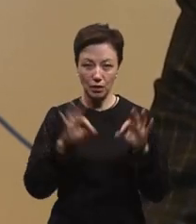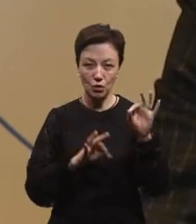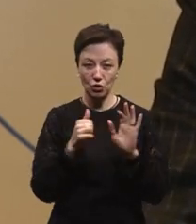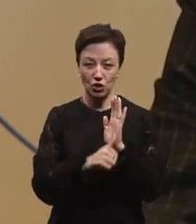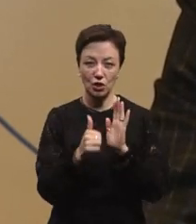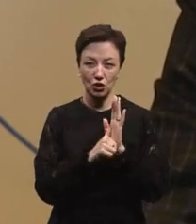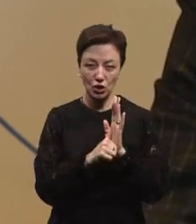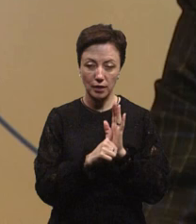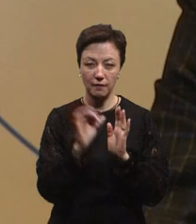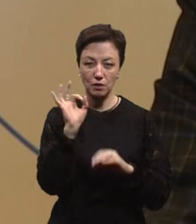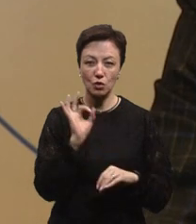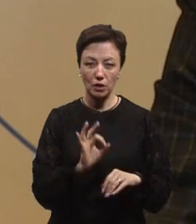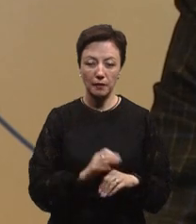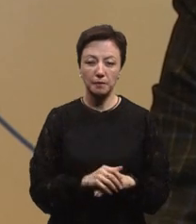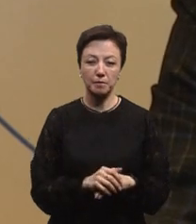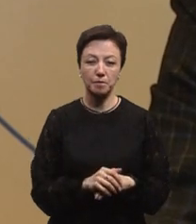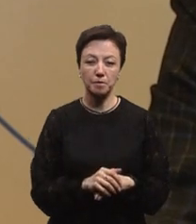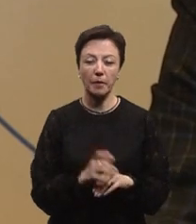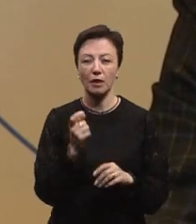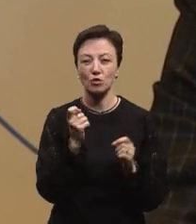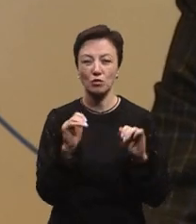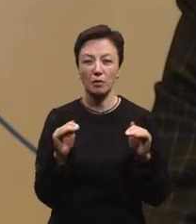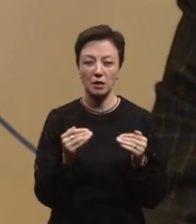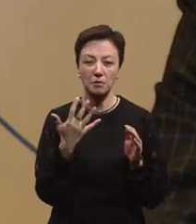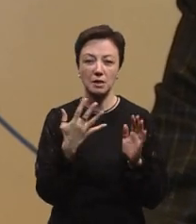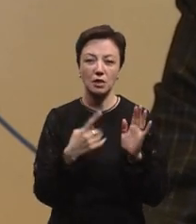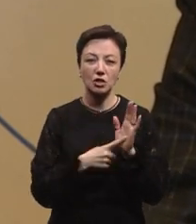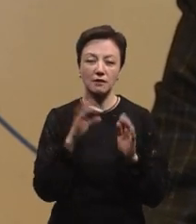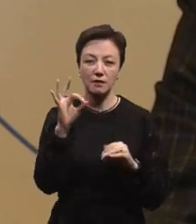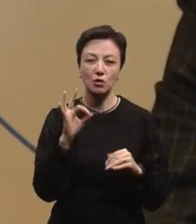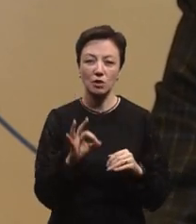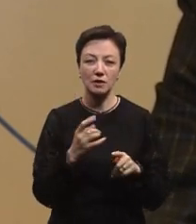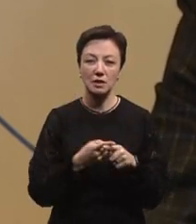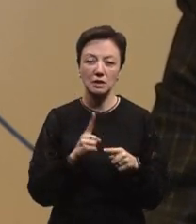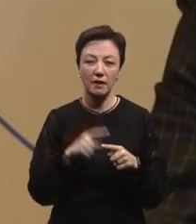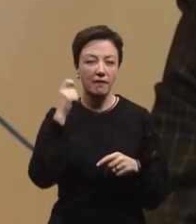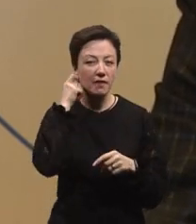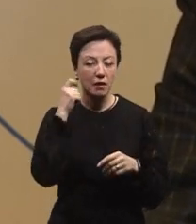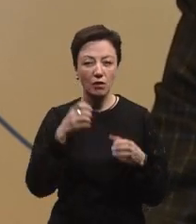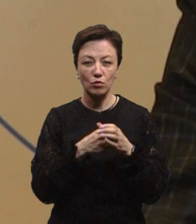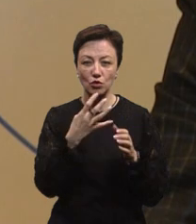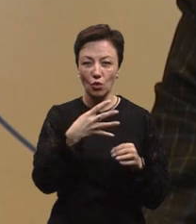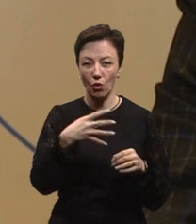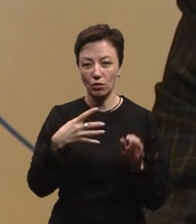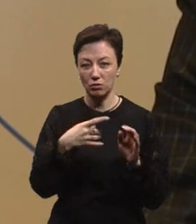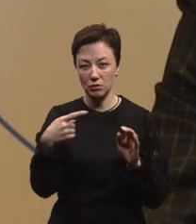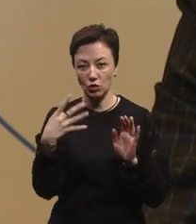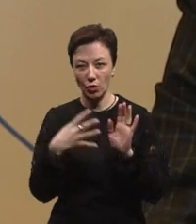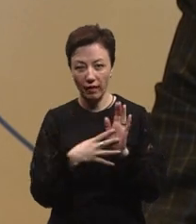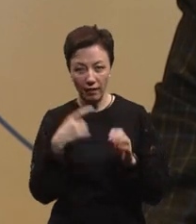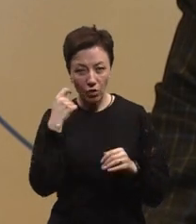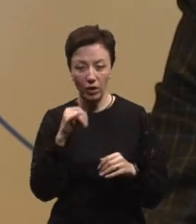складає 66% чуть менше 56,6% вікова група 40-49 років